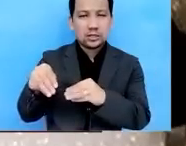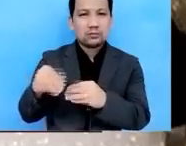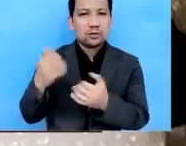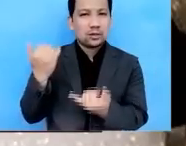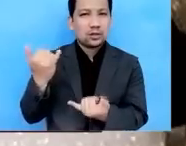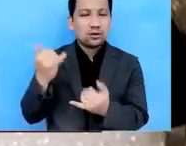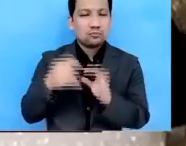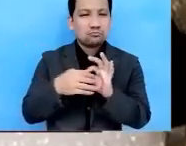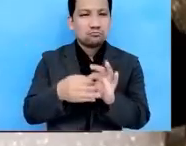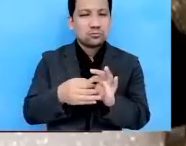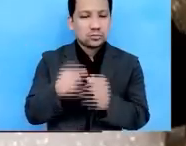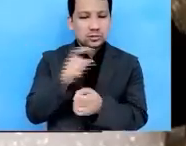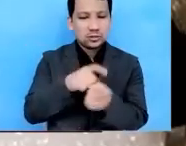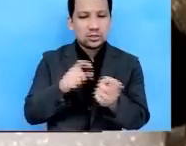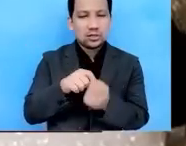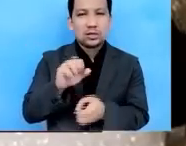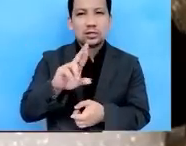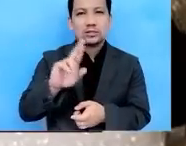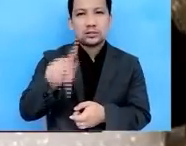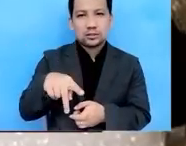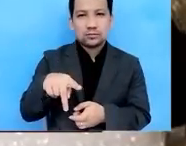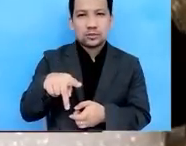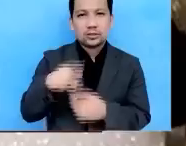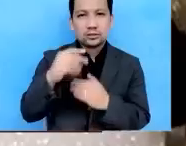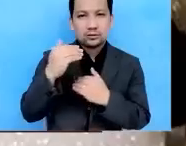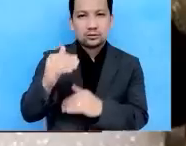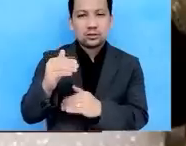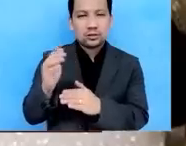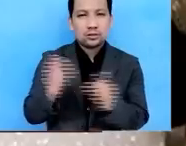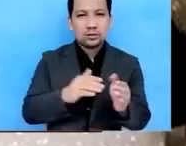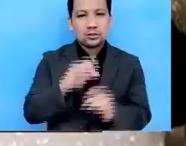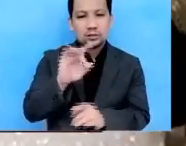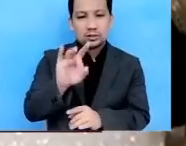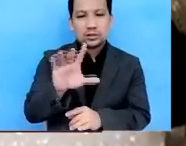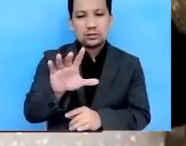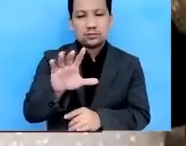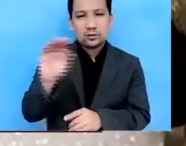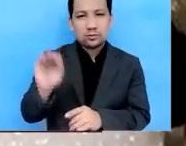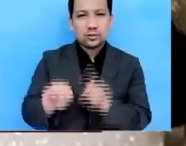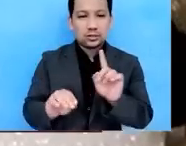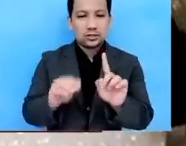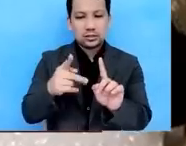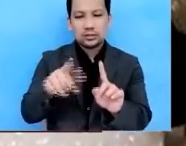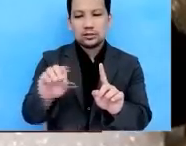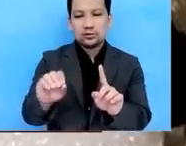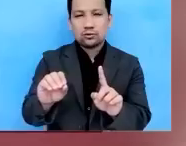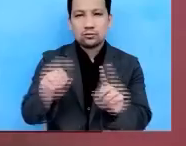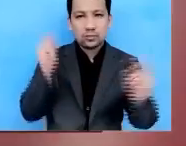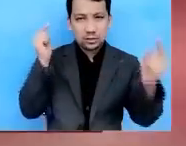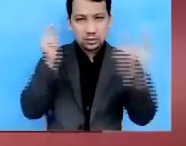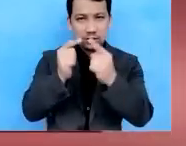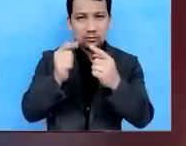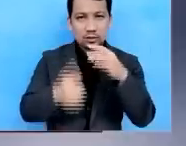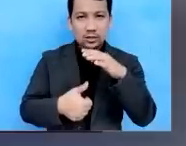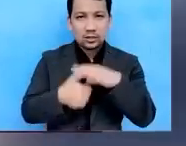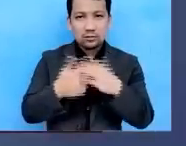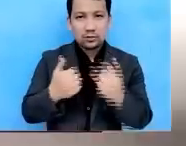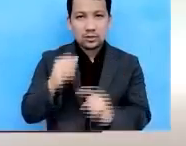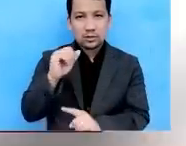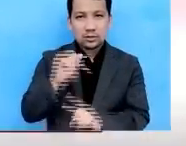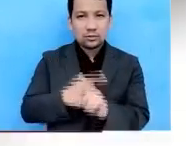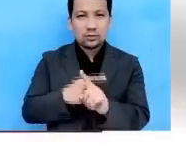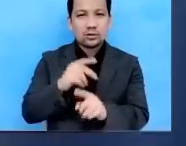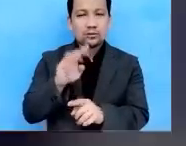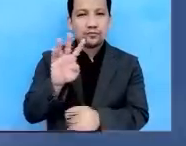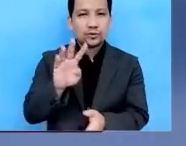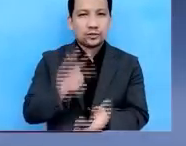ang pagtatakda ng suggested retail price sa asukal sa 85 pesos kada kilo. Target pa rin ilabas ngayong Abril ang nasa